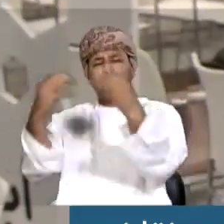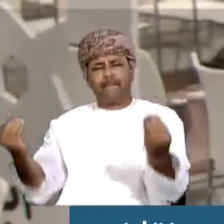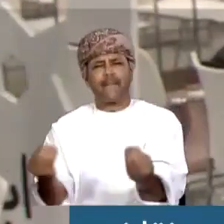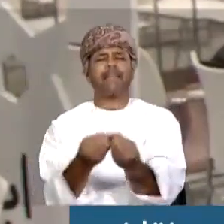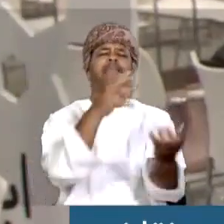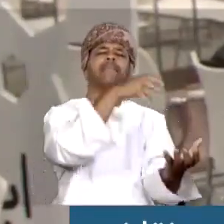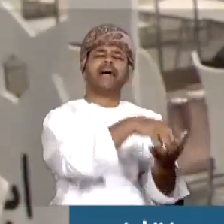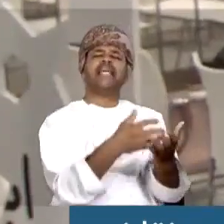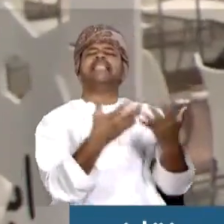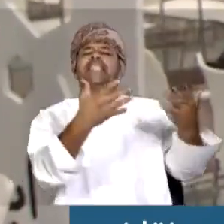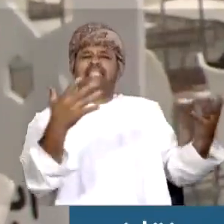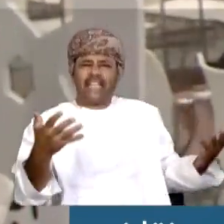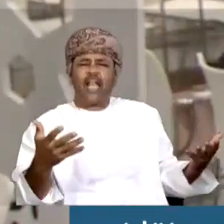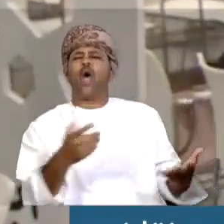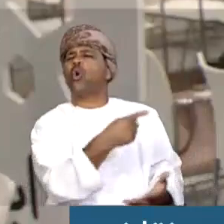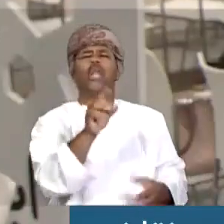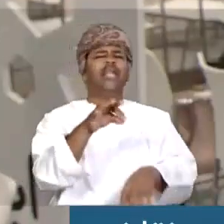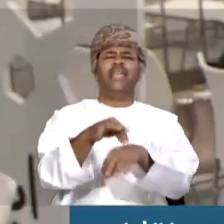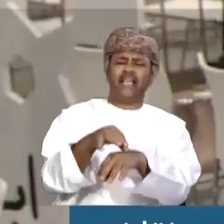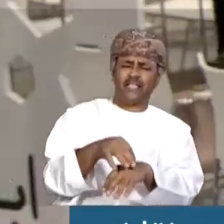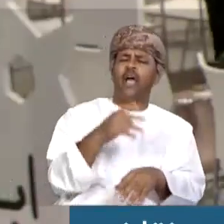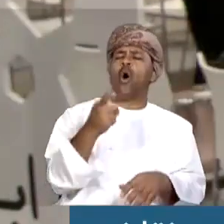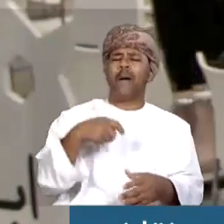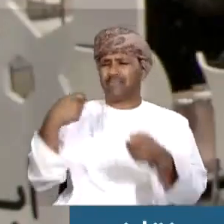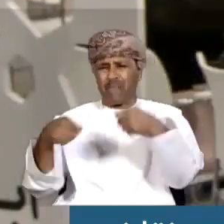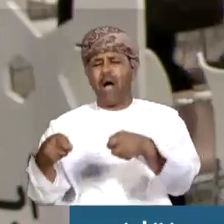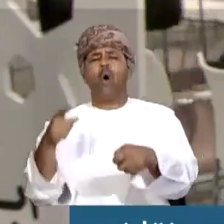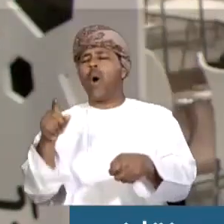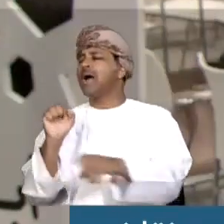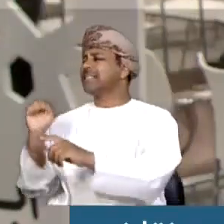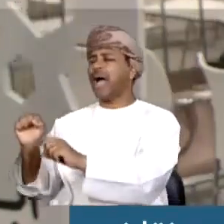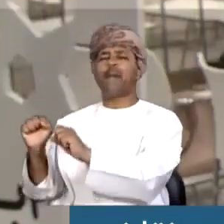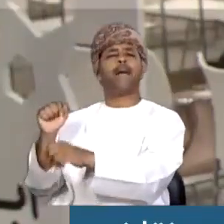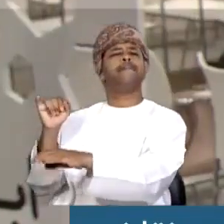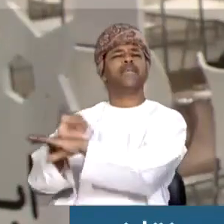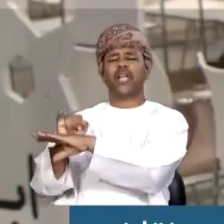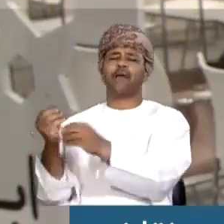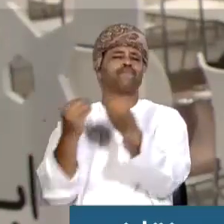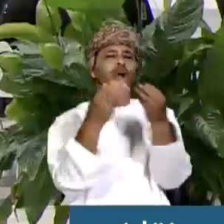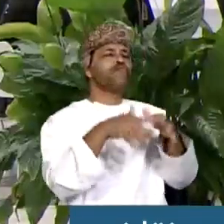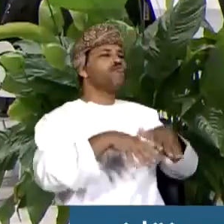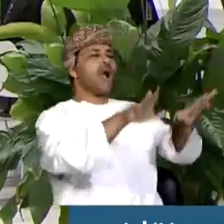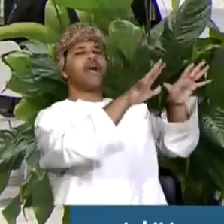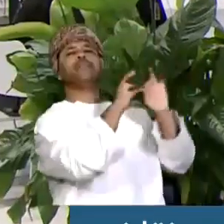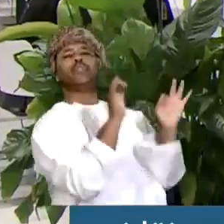واحده لتسهيل للكستمر وفي نفس الوقت لتسهيل اصحاب المشاريع انهم يوصلوا فكرتهم للمجتمع.